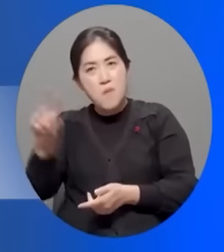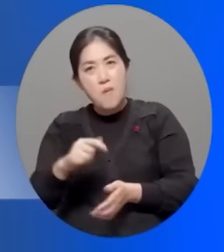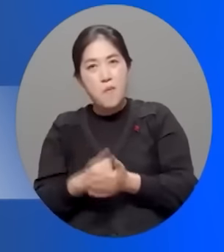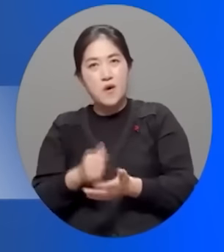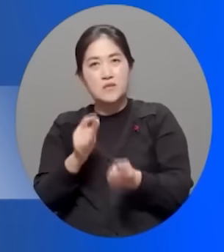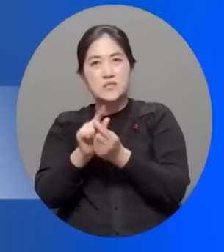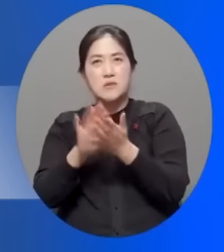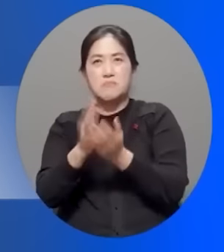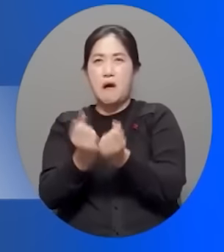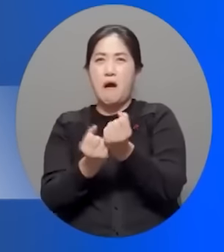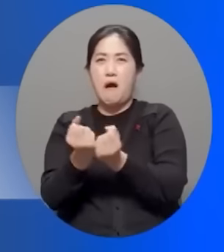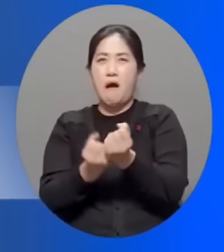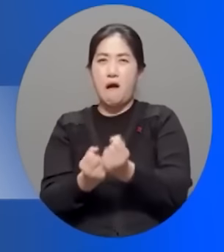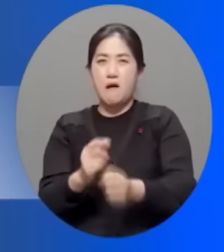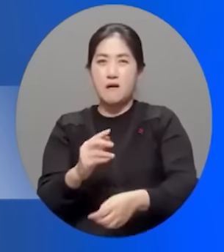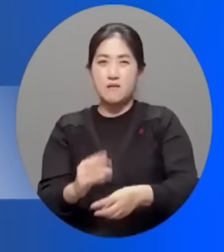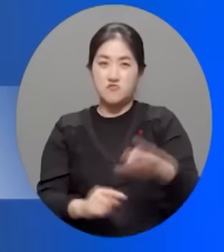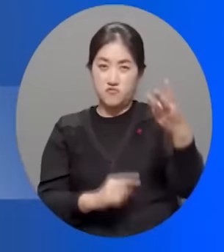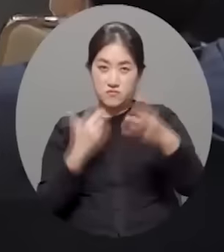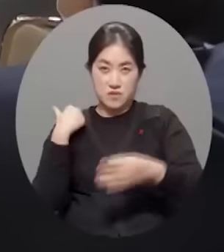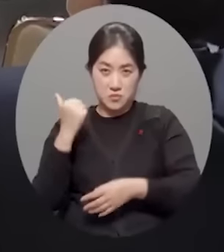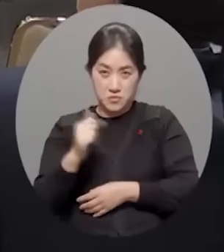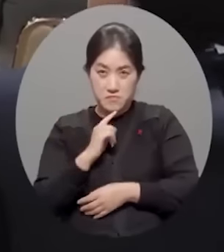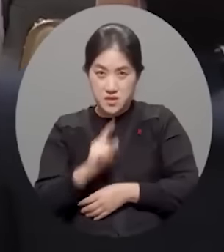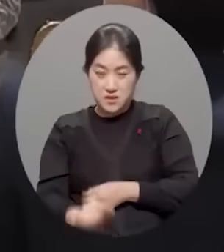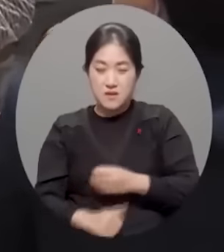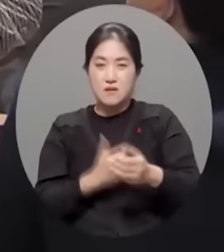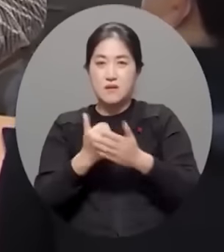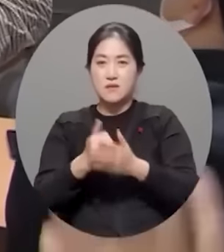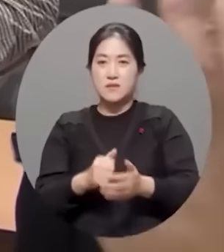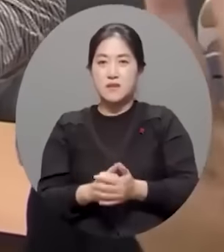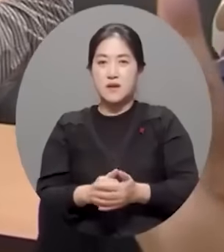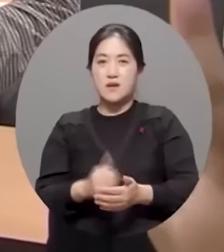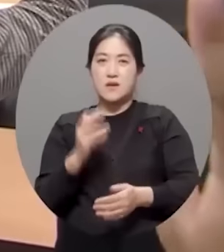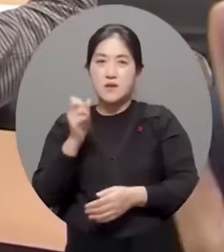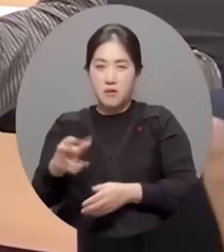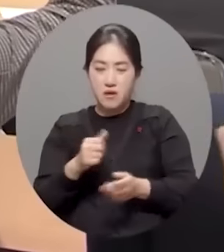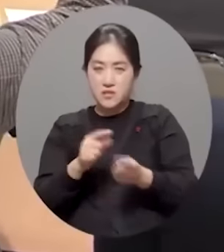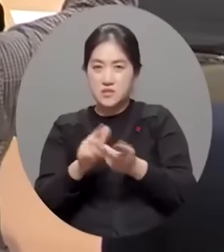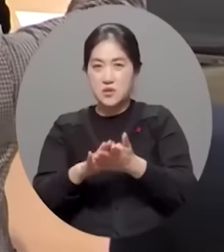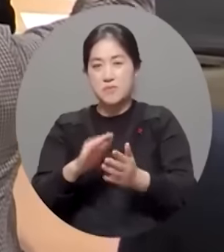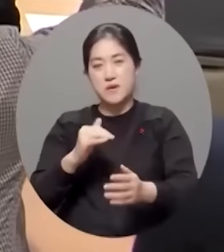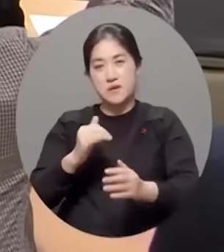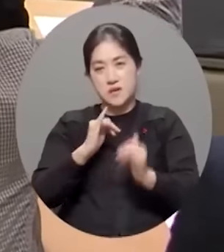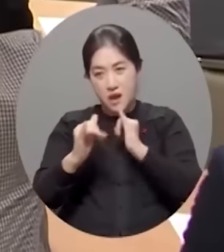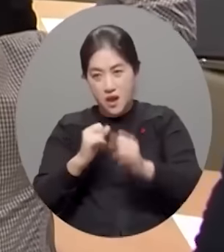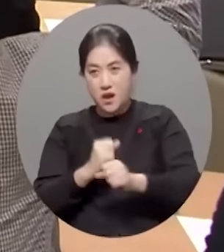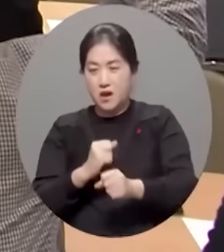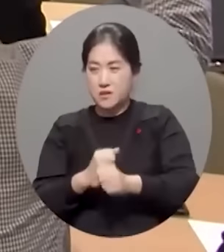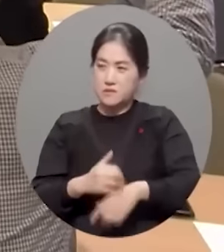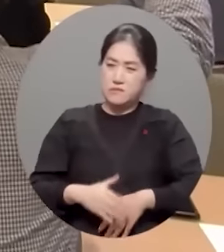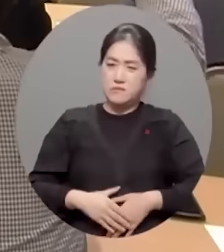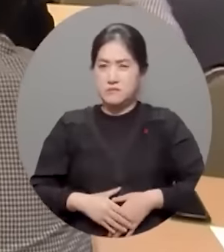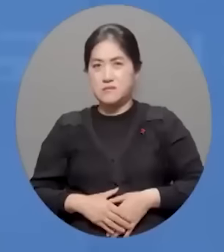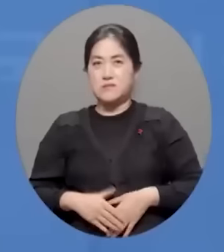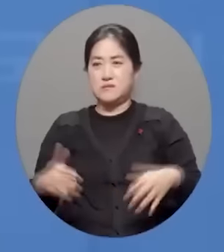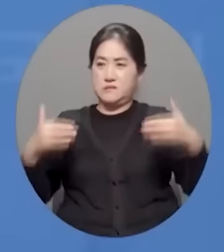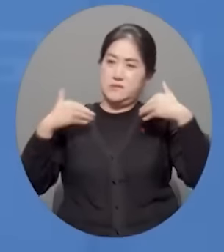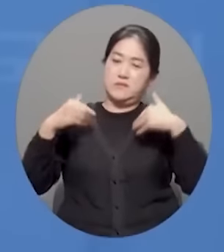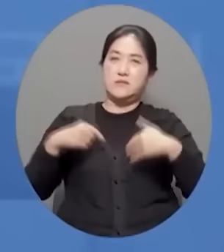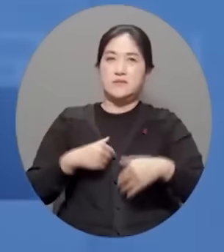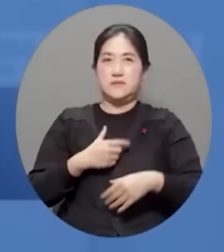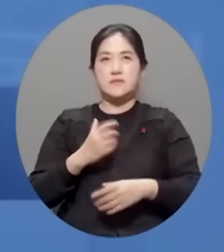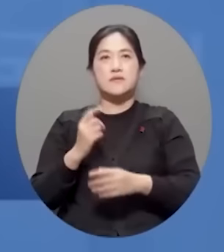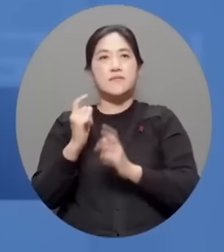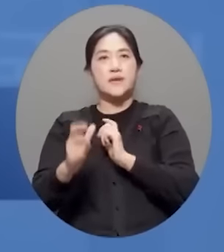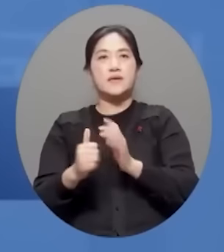밝혀야 하는데 대통령이 직접 나서달라는 여당의 입장에 대통령이 호응할지가 관건입니다.